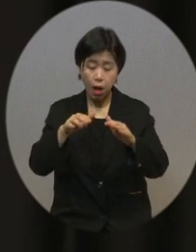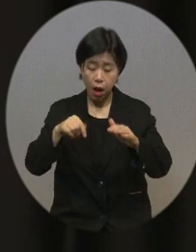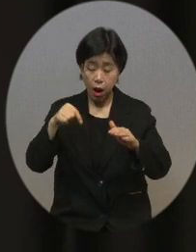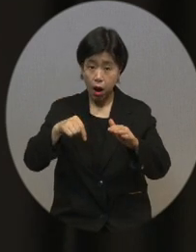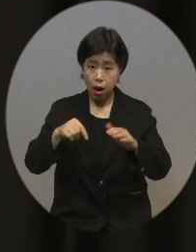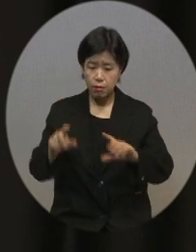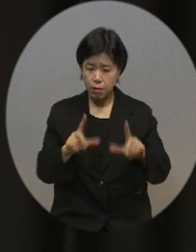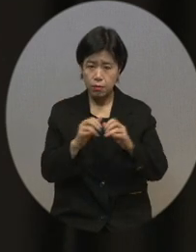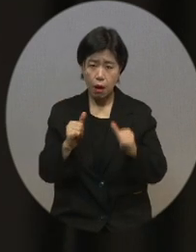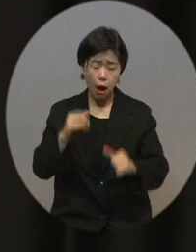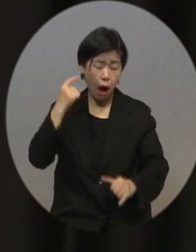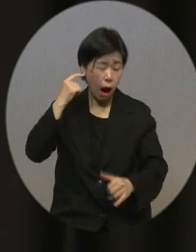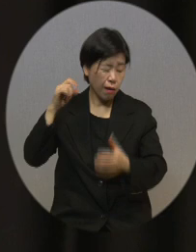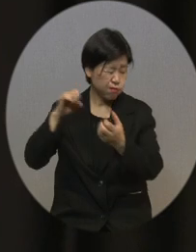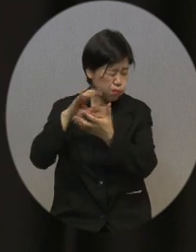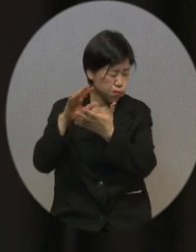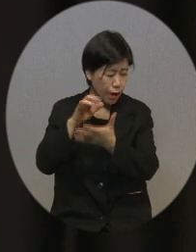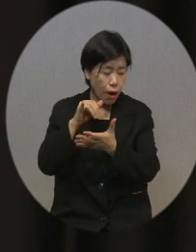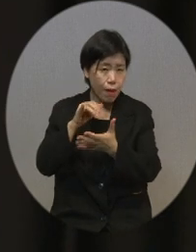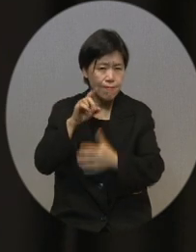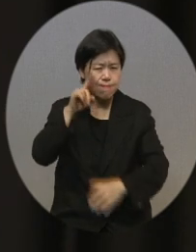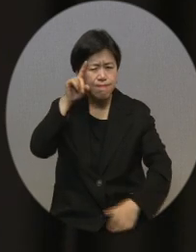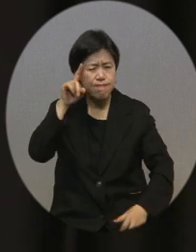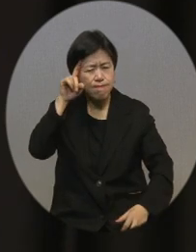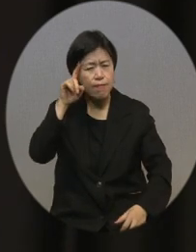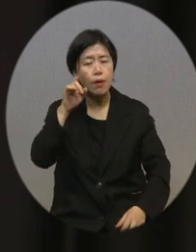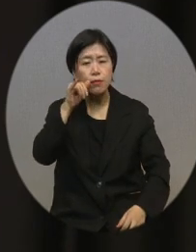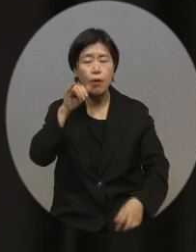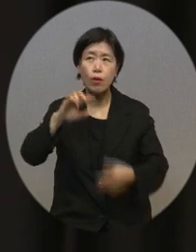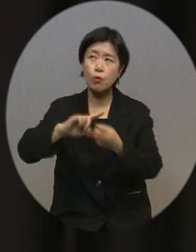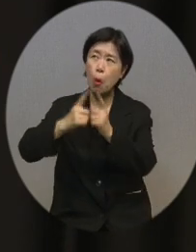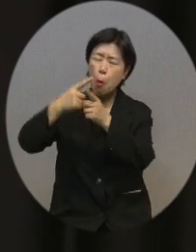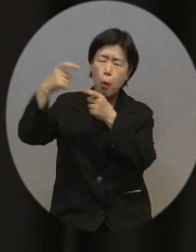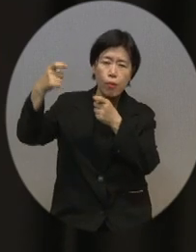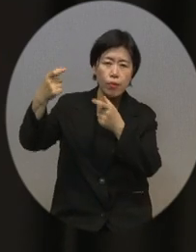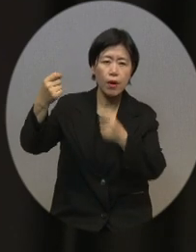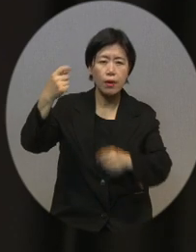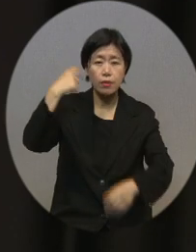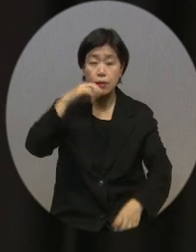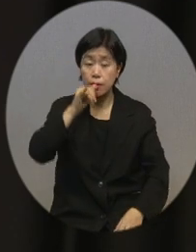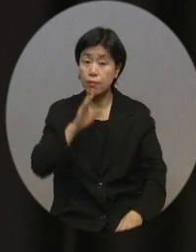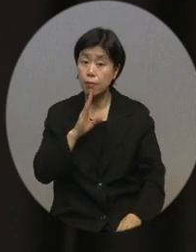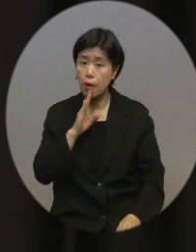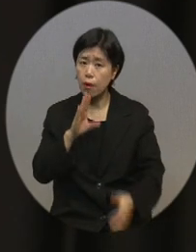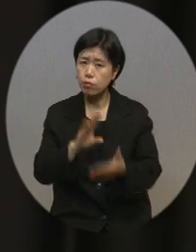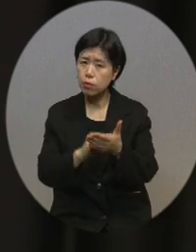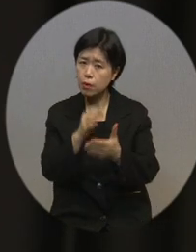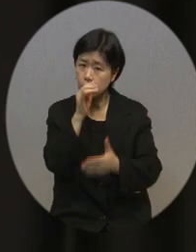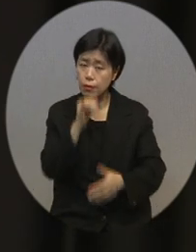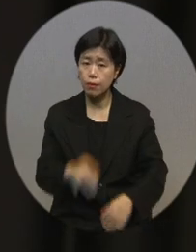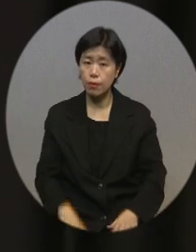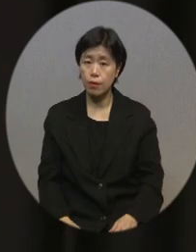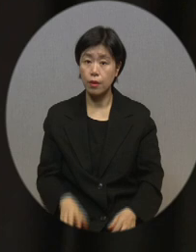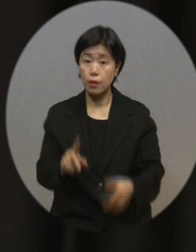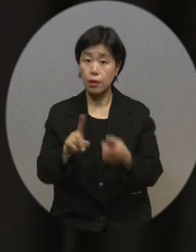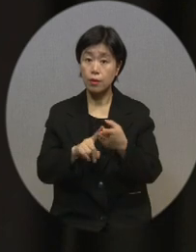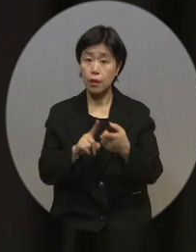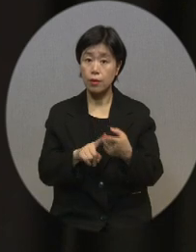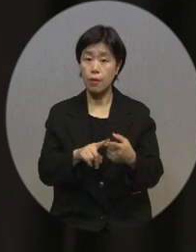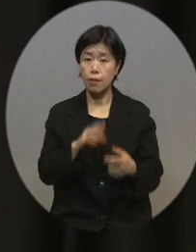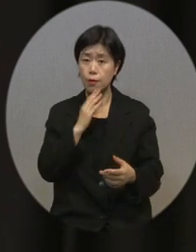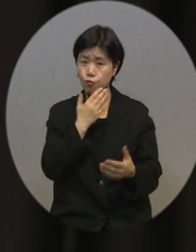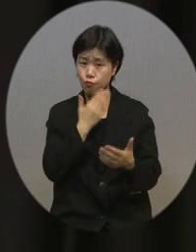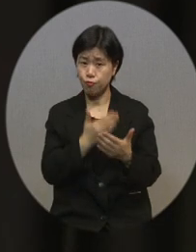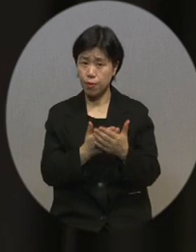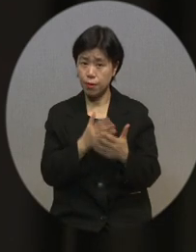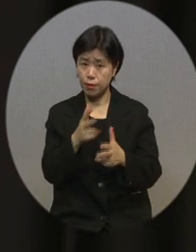갈등이 그러니까 예. 이제 이웃 사촌이 예. 원수가 되고 맞습니다. 이거 문제가 많은데 예, 맞습니다. 이거를 가장 중점